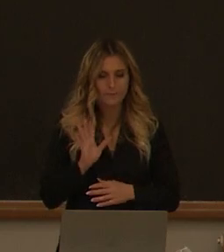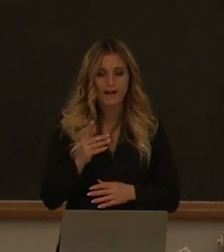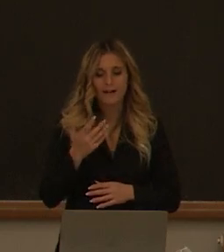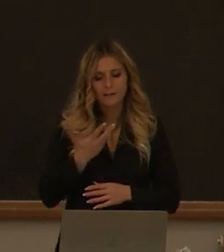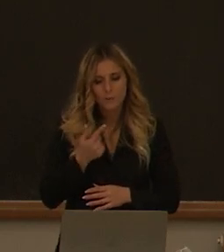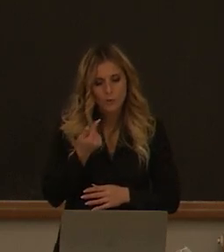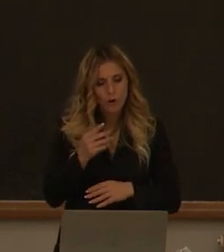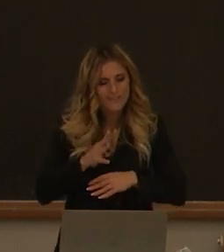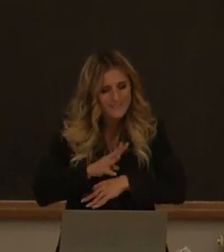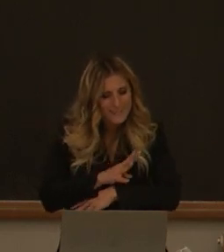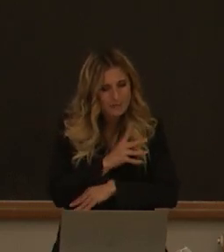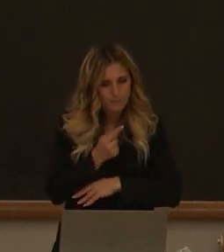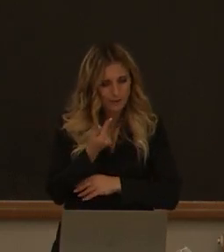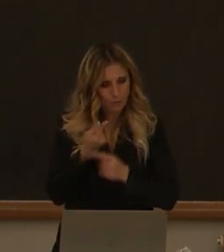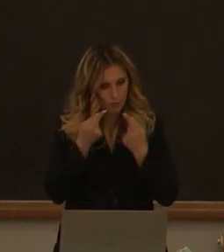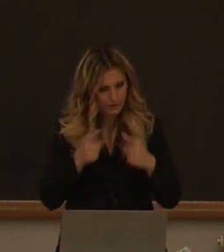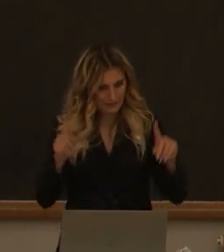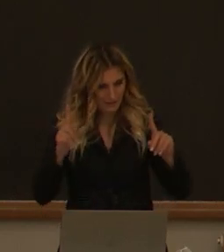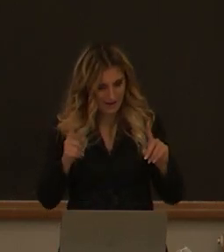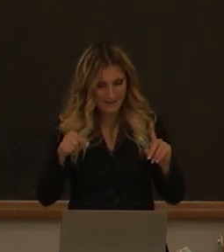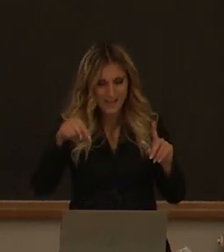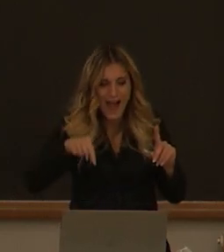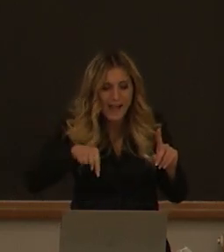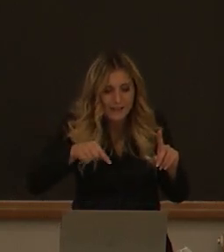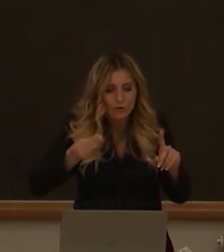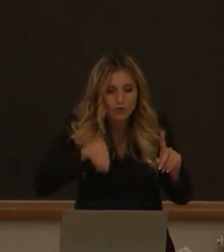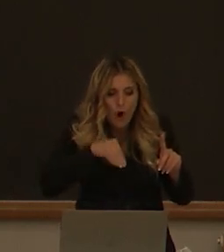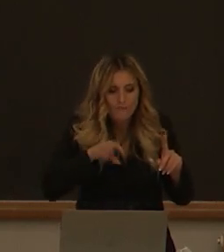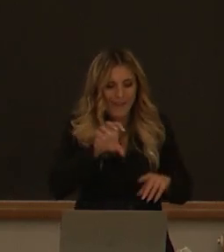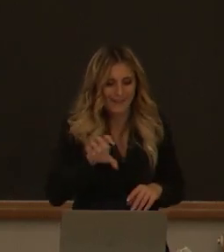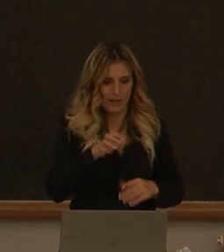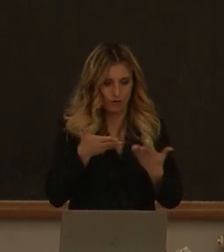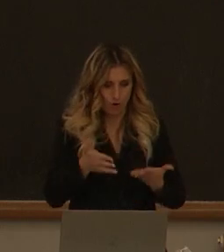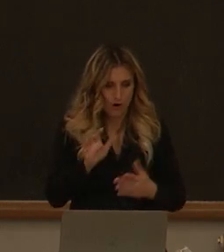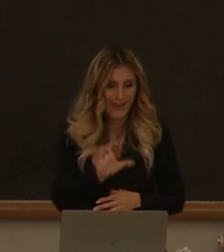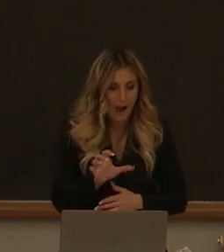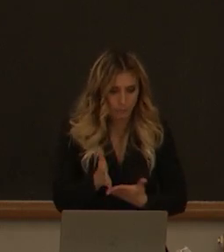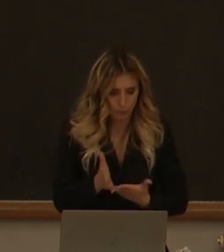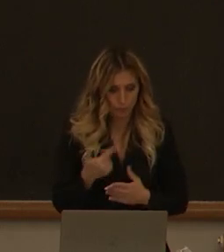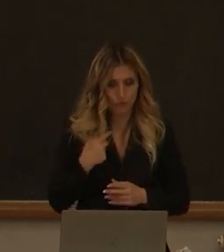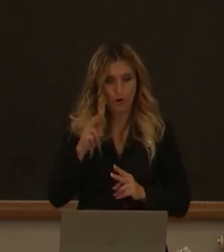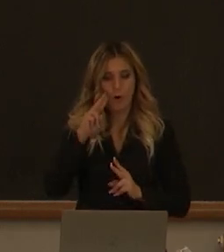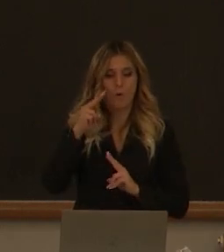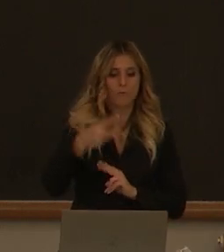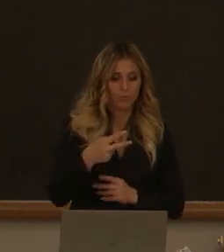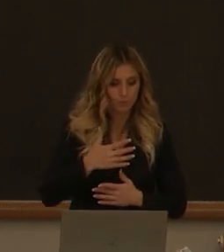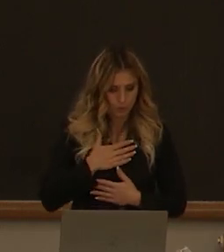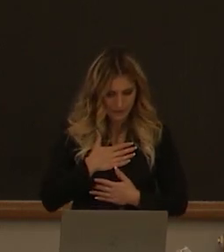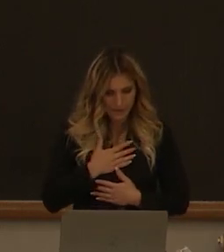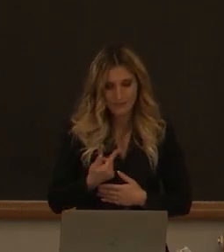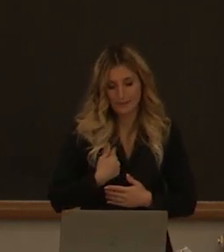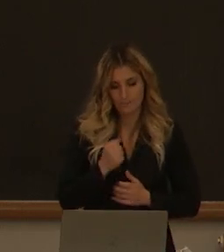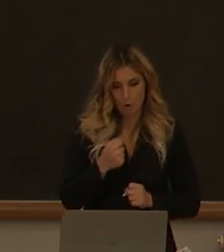po' diversa la viviamo proprio purtroppo nella nostra regione. Quindi da questo punto di vista io direi che